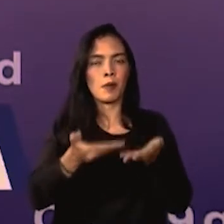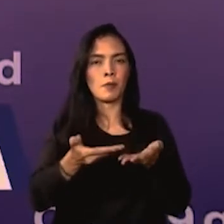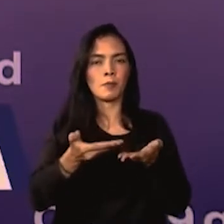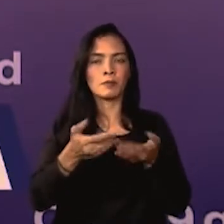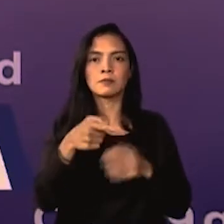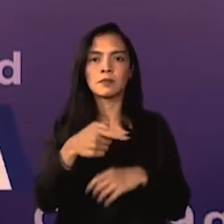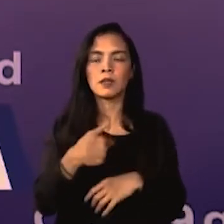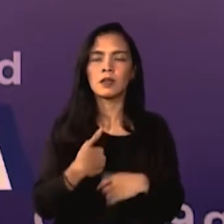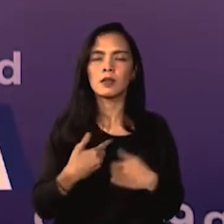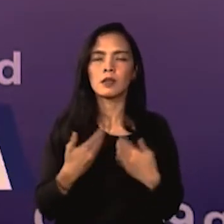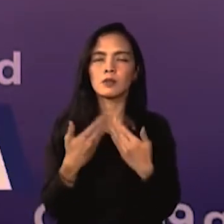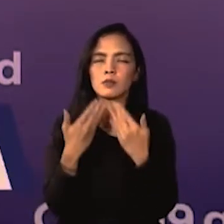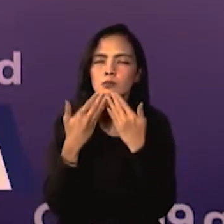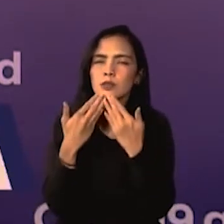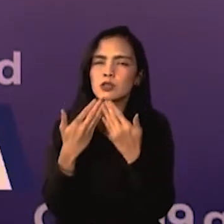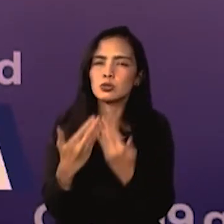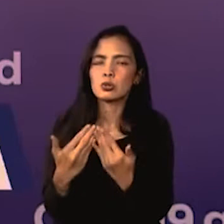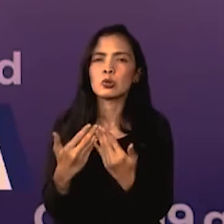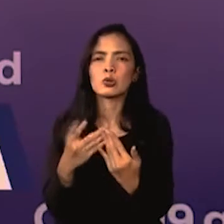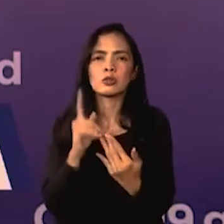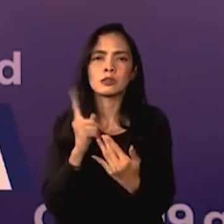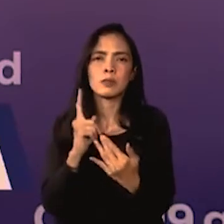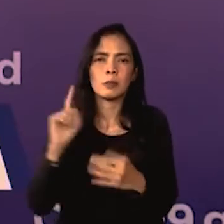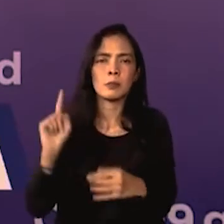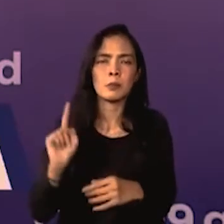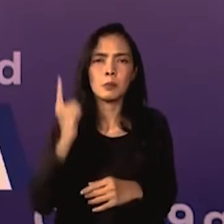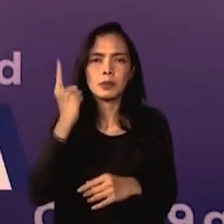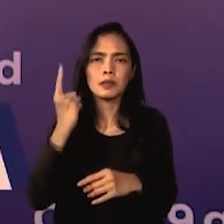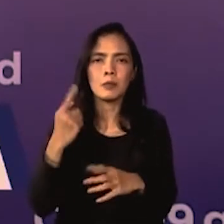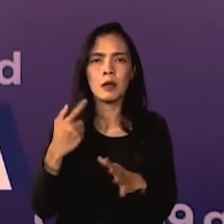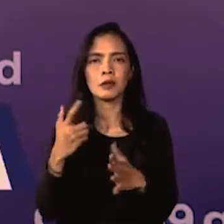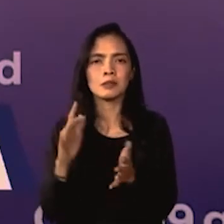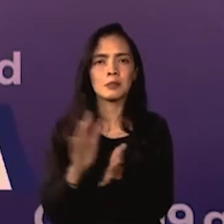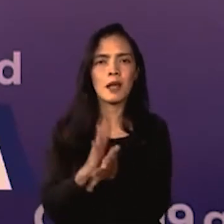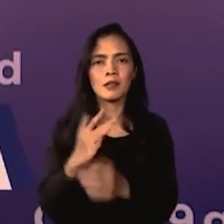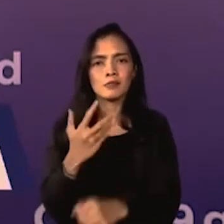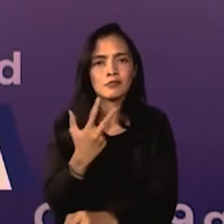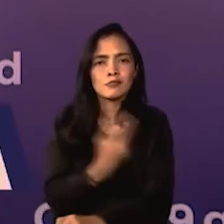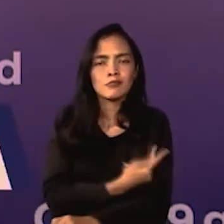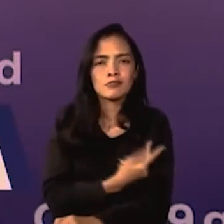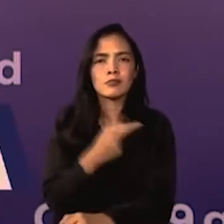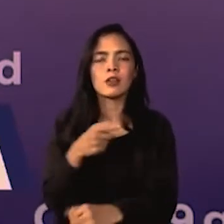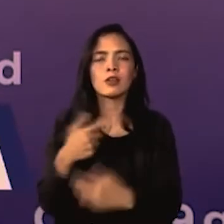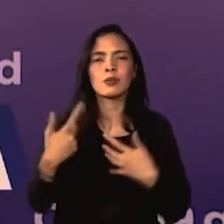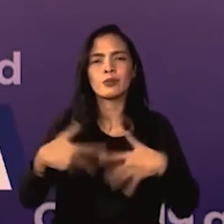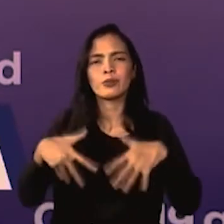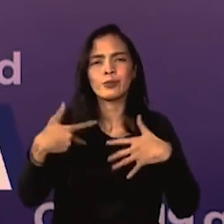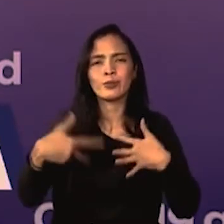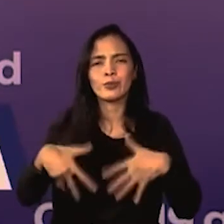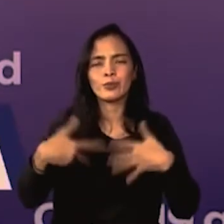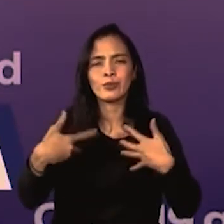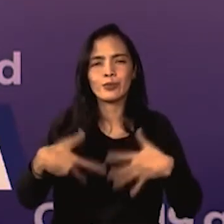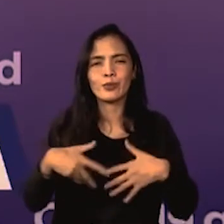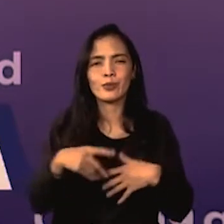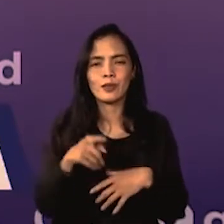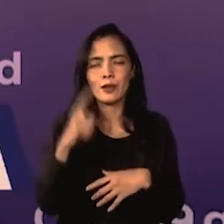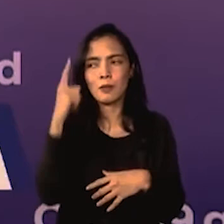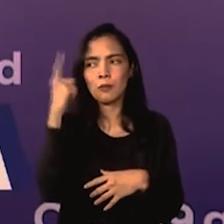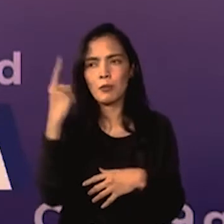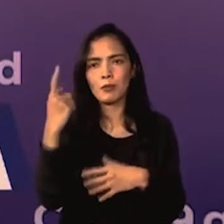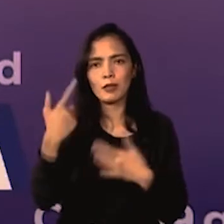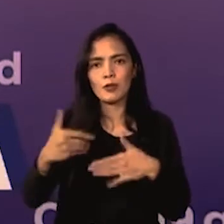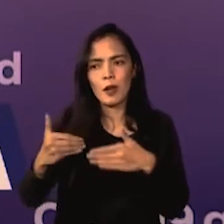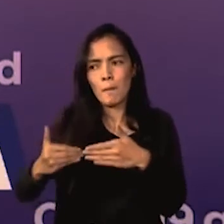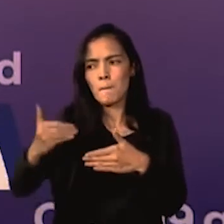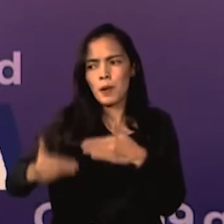bersyukur mendapatkan kesempatan untuk divaksinasi. Ini merupakan upaya-upaya yang telah dilakukan oleh